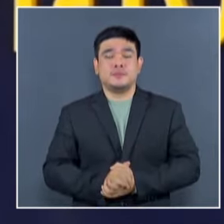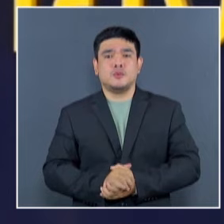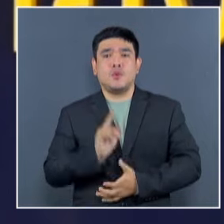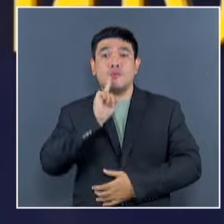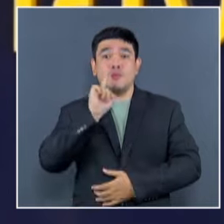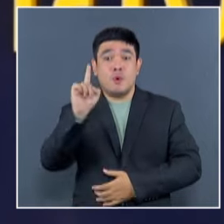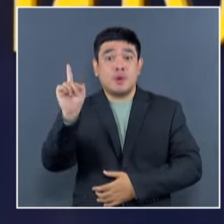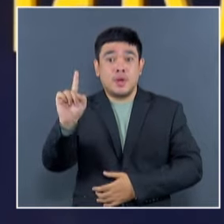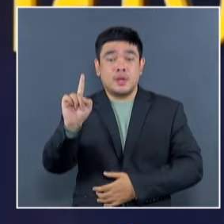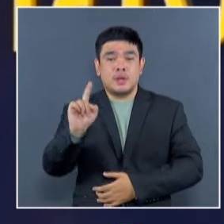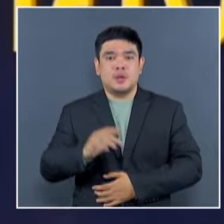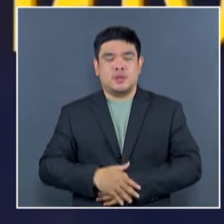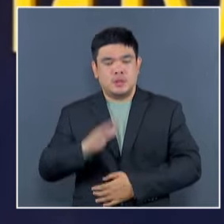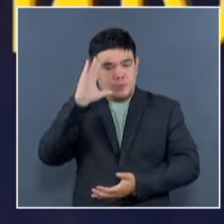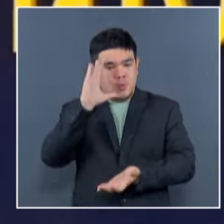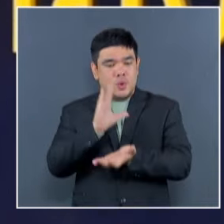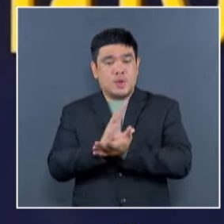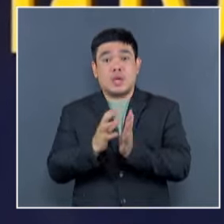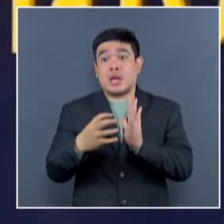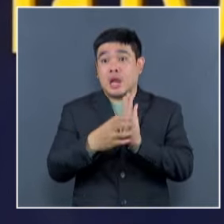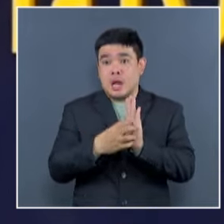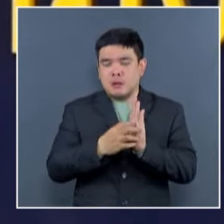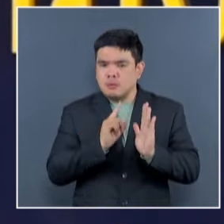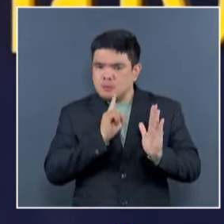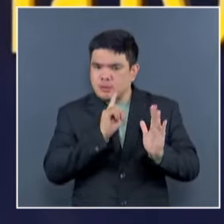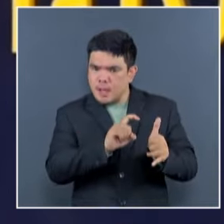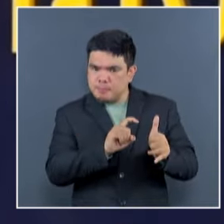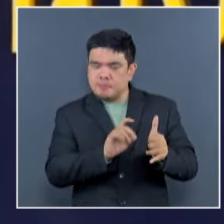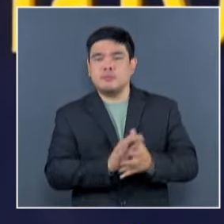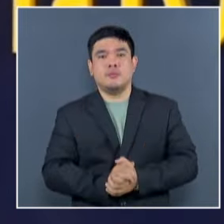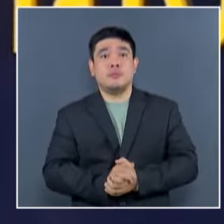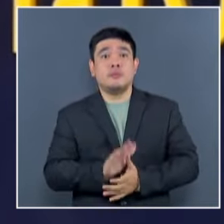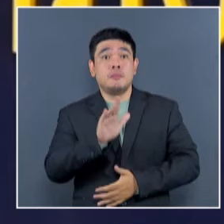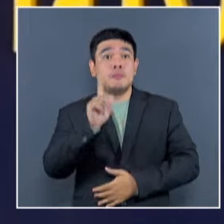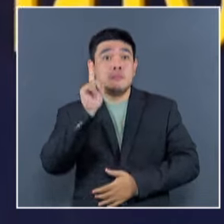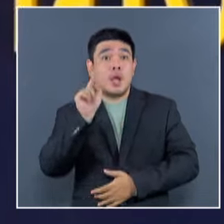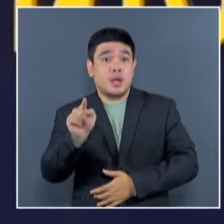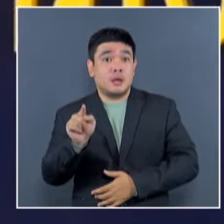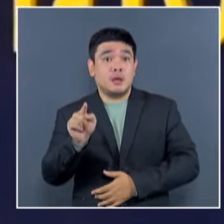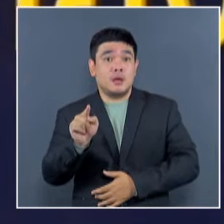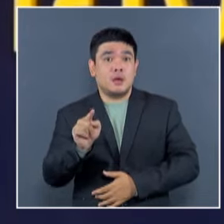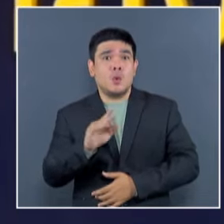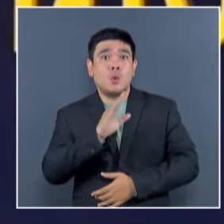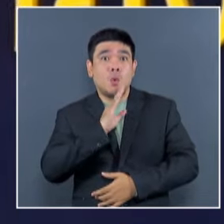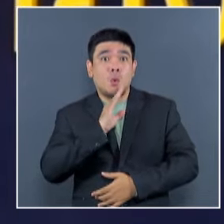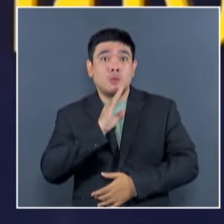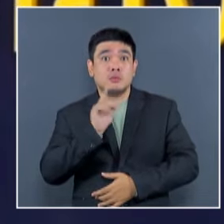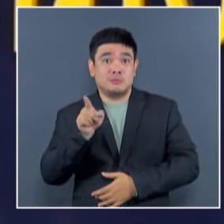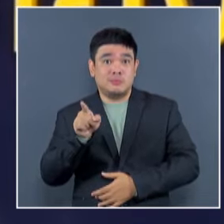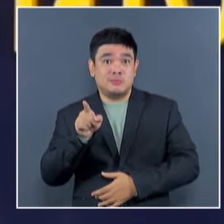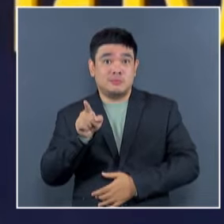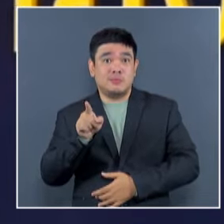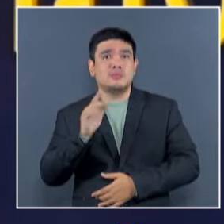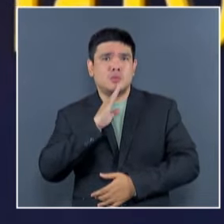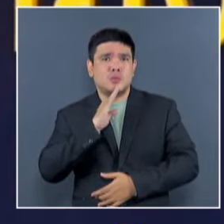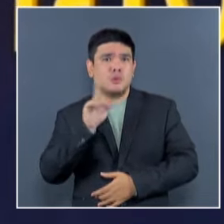ไปร้องเรียนคดีที่ทางด้านสอบสวนกลางนักข่าวก็เลยถามเรื่องนี้พี่อัดบอกเลยฮะคุณแม่เป็นเด็กเลี้ยงแกะพร้อม